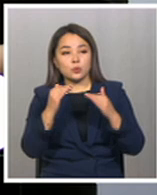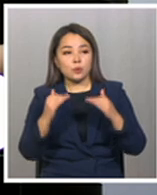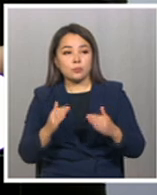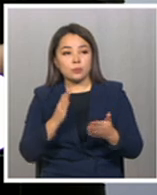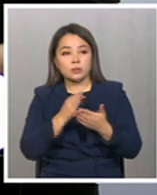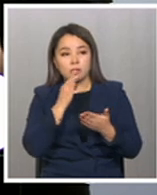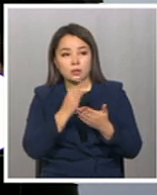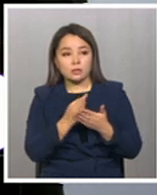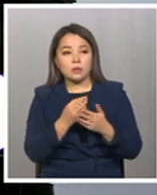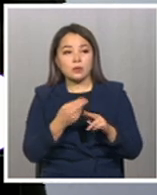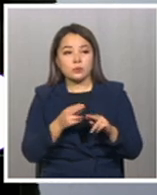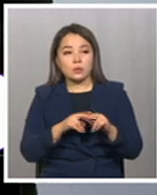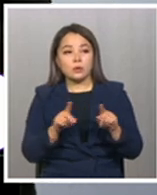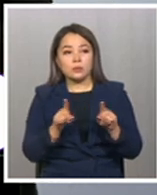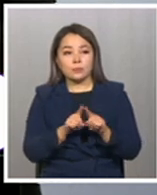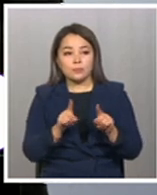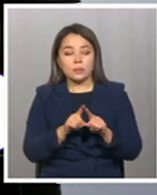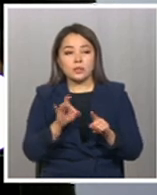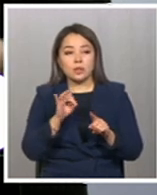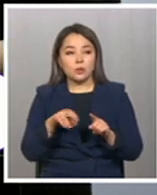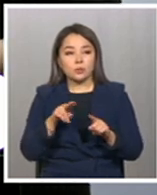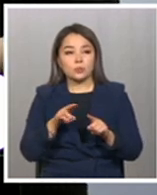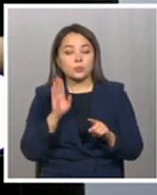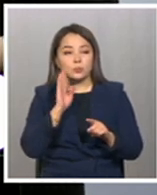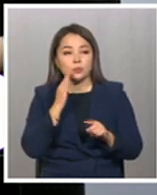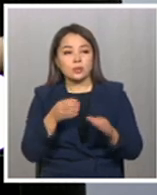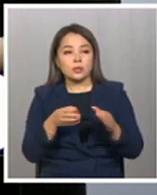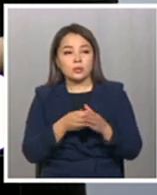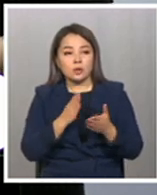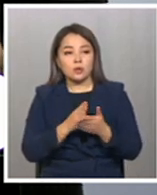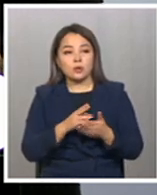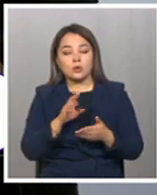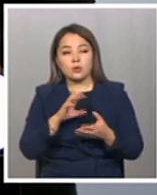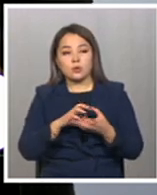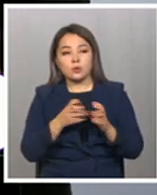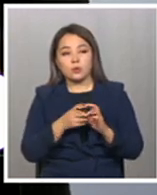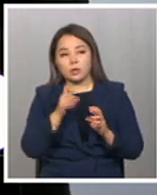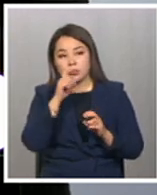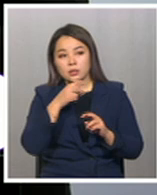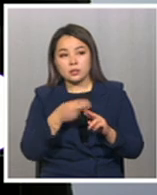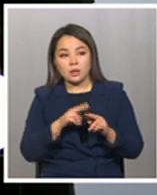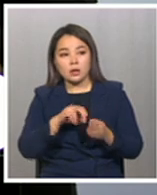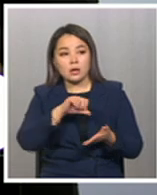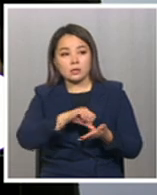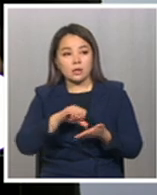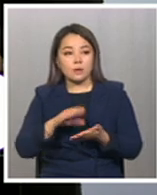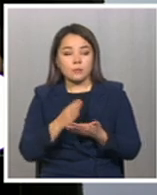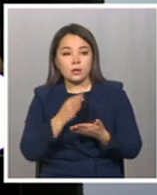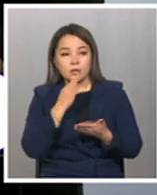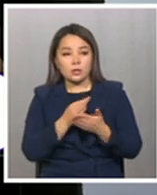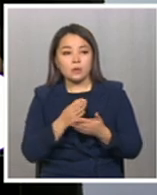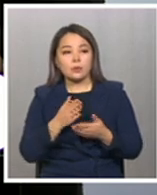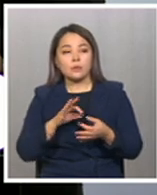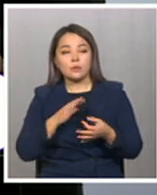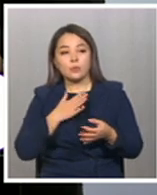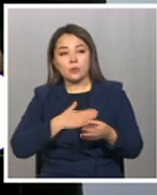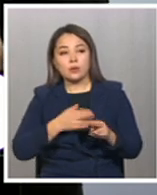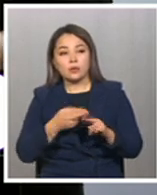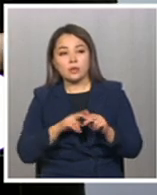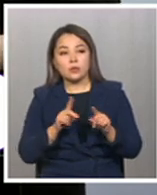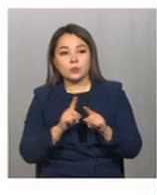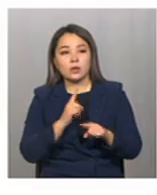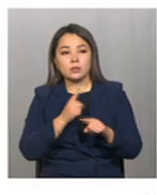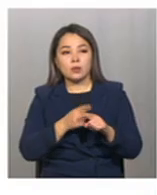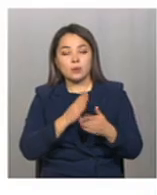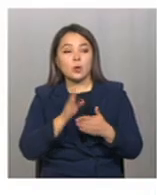келеді. Сондай-ақ йод сутек күкірт қышқылы қатысында оңай ыдырайды. Сонымен қатар